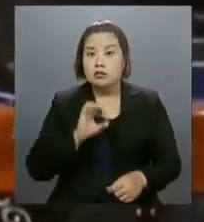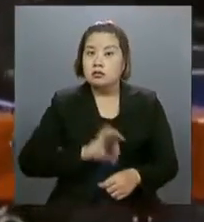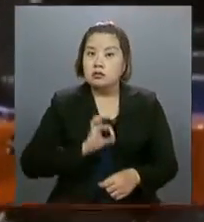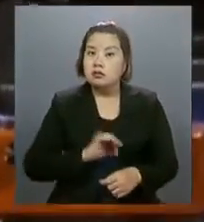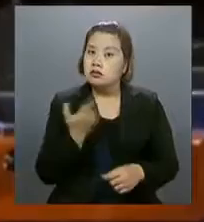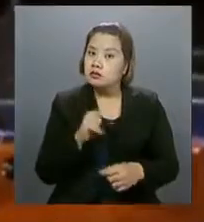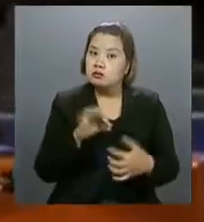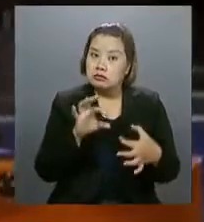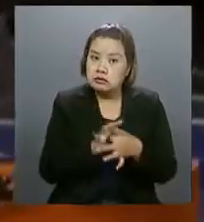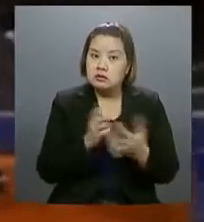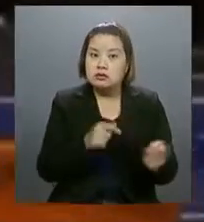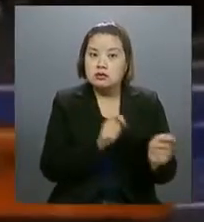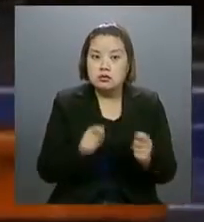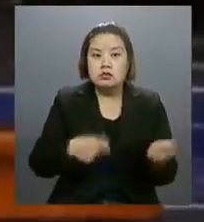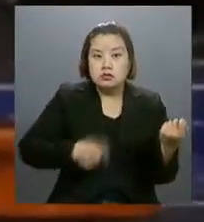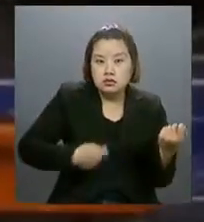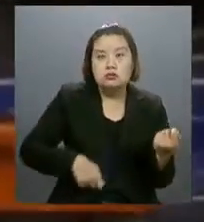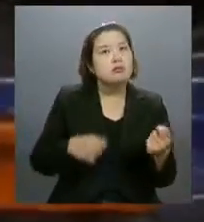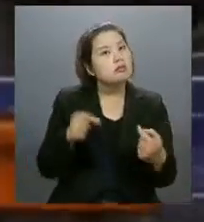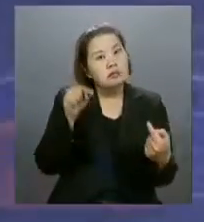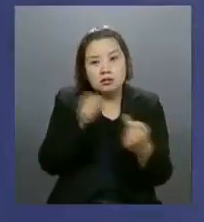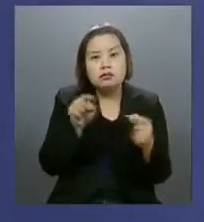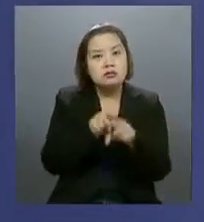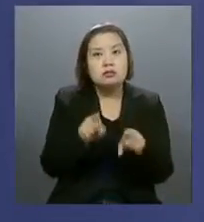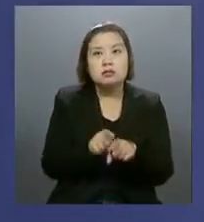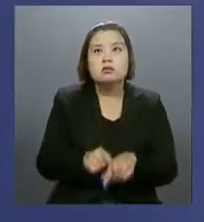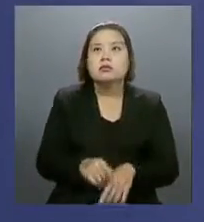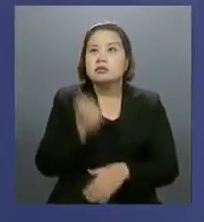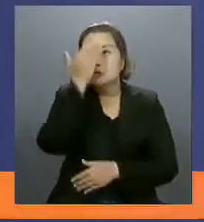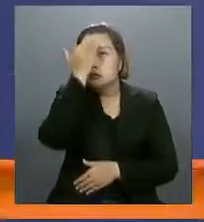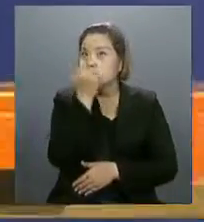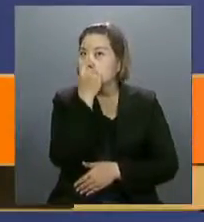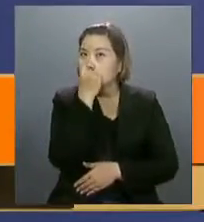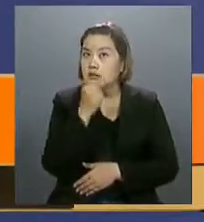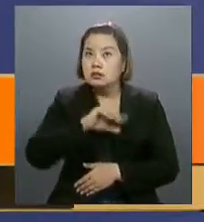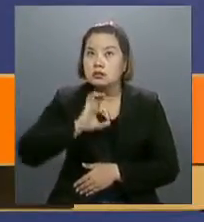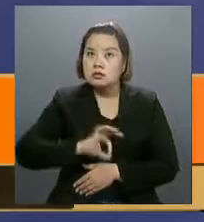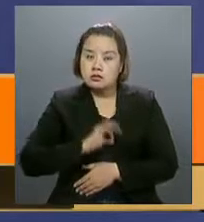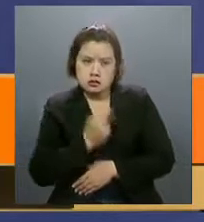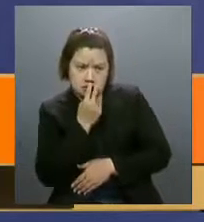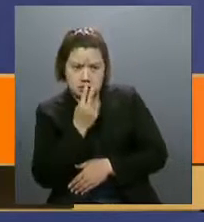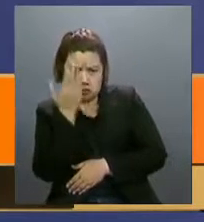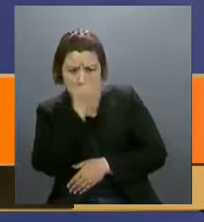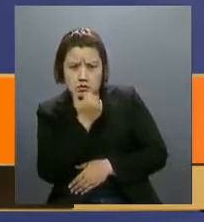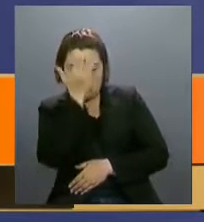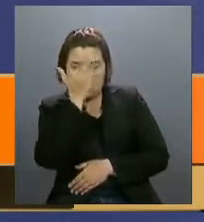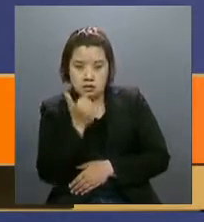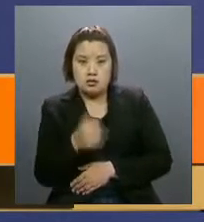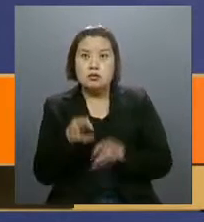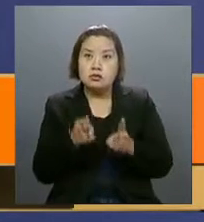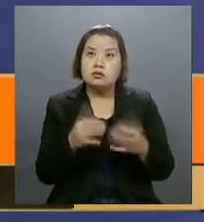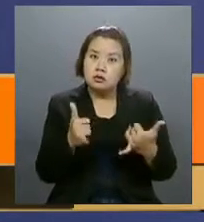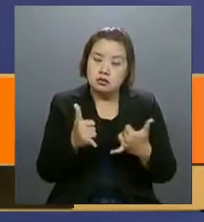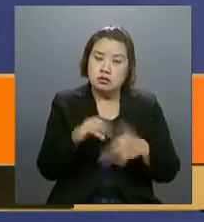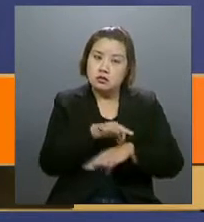อบสากล ว่าฝรั่งดูแล้วมีความรู้สึกว่ามันเป็นเครื่องดนตรีที่ดู Amazing แล้วก็วิธีการดำเนินทำนองของเขา